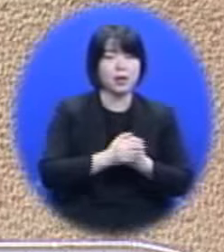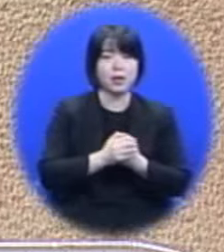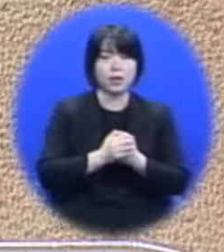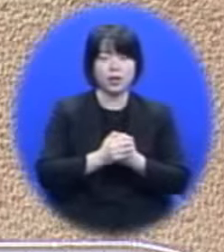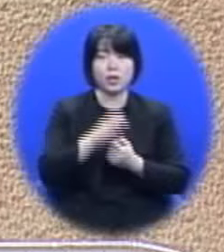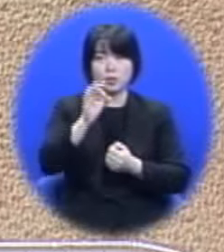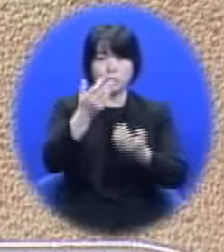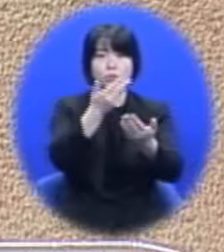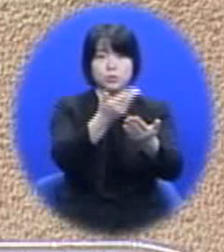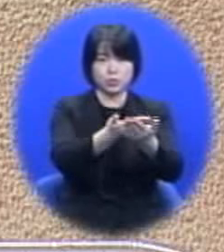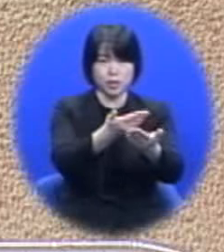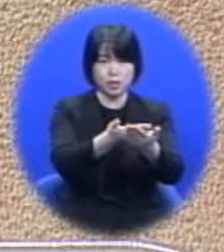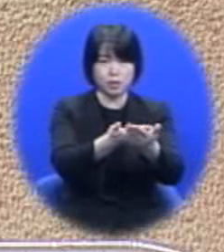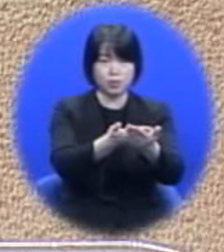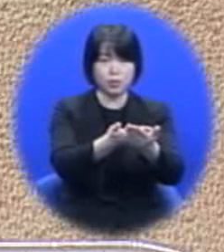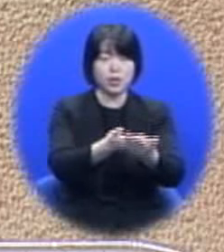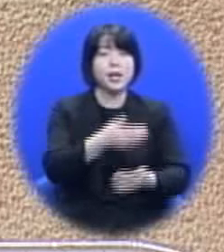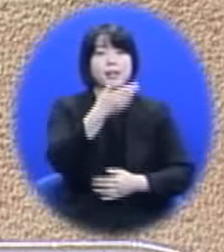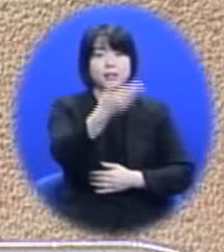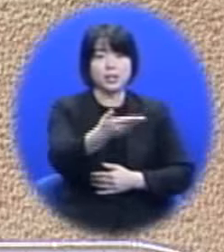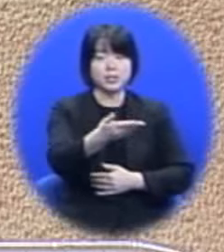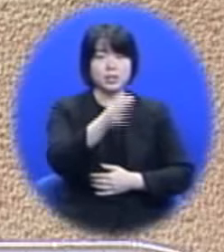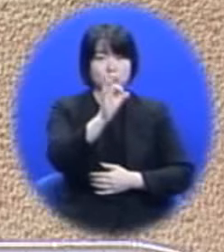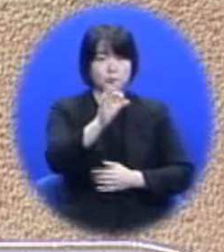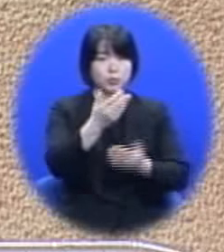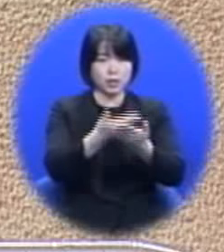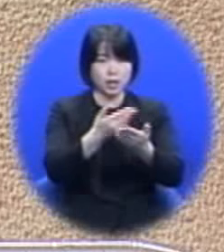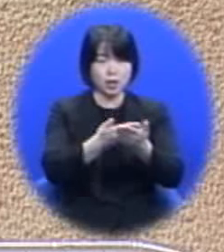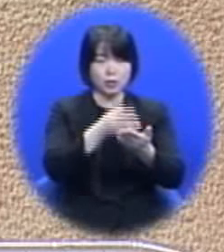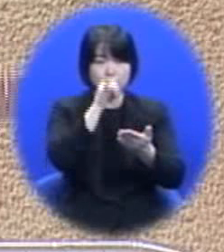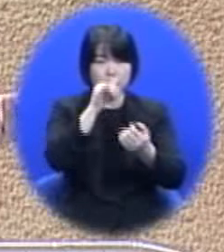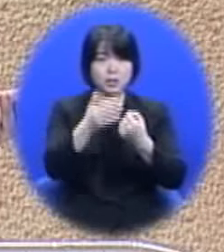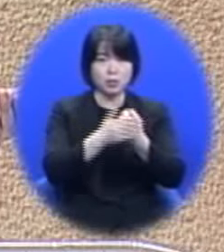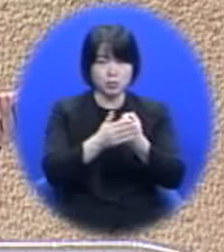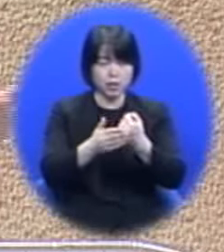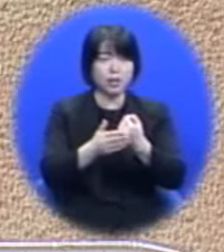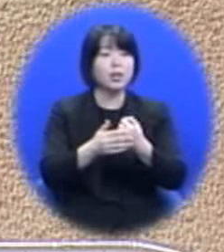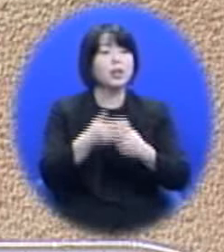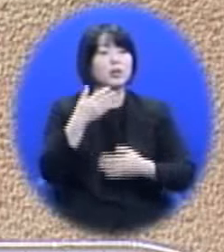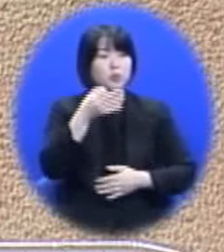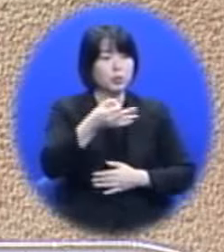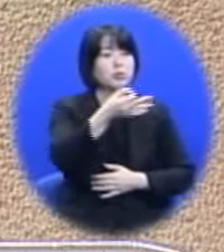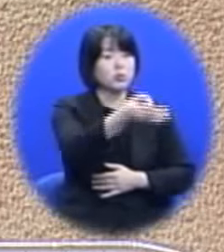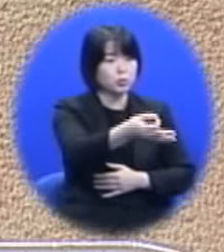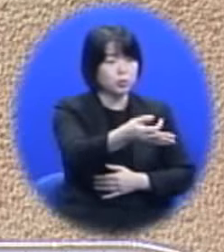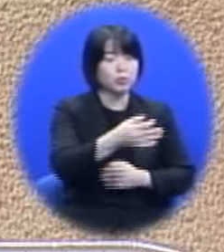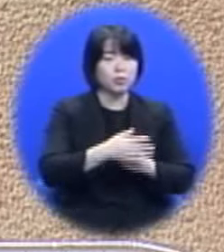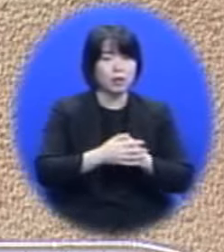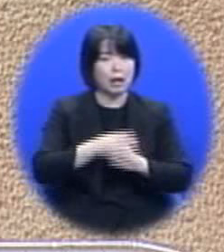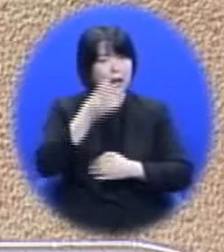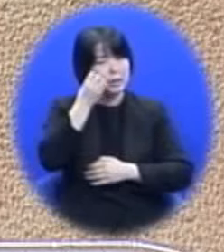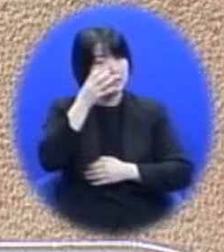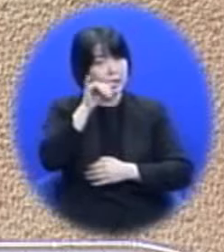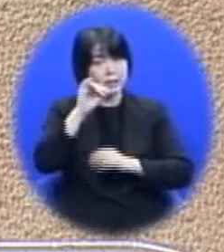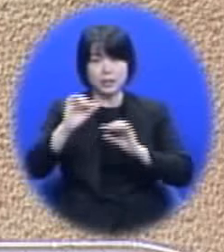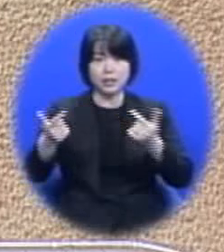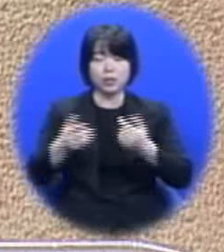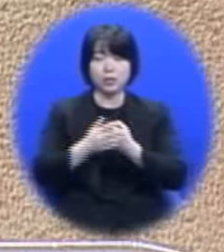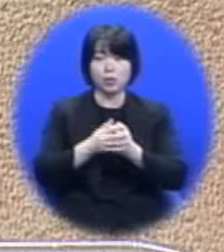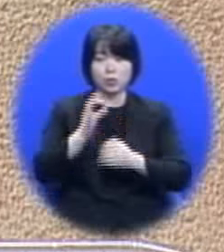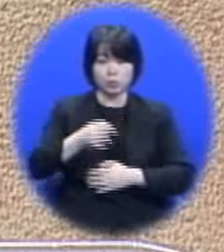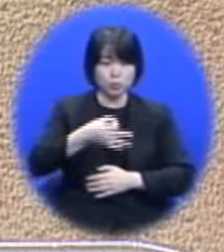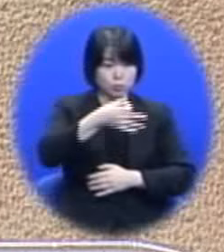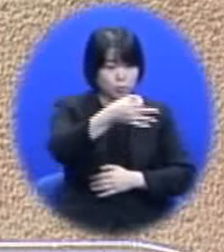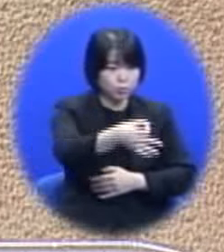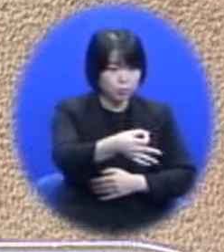돈을 주세요. 당신이 돈을 달라고 했으니 돈을 드릴게요. 이상하잖아요. 아니 그럼 돈을 줄 거면